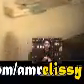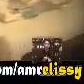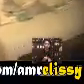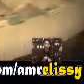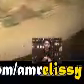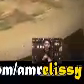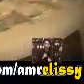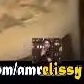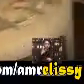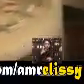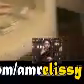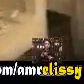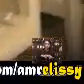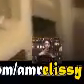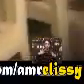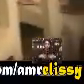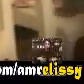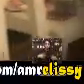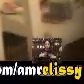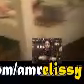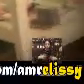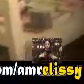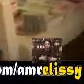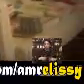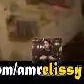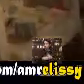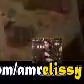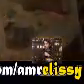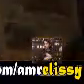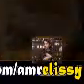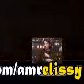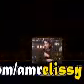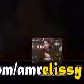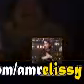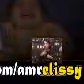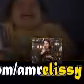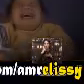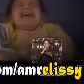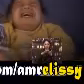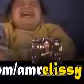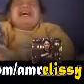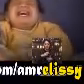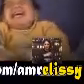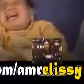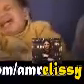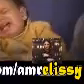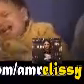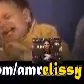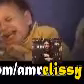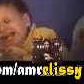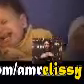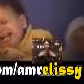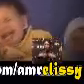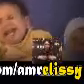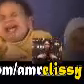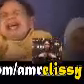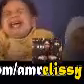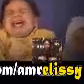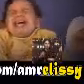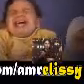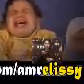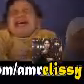بصراحه. يعني بتجيب لنا ملابس للمحتاجين، وفي دلوقتي مشروع كويس اللي هو بتاع